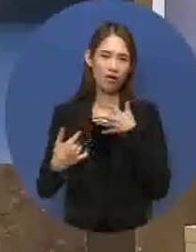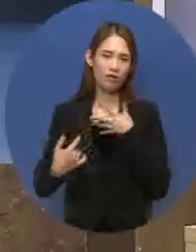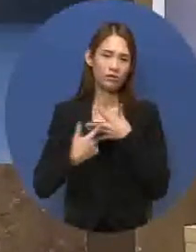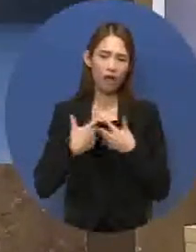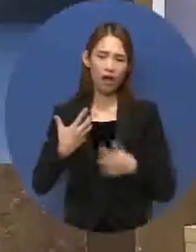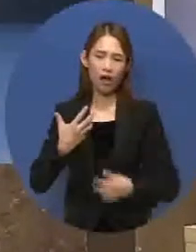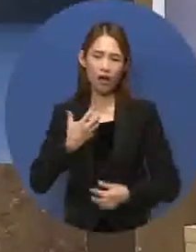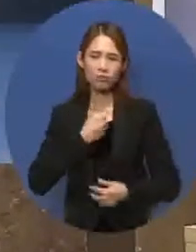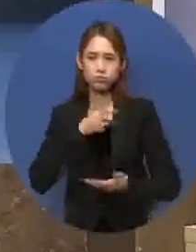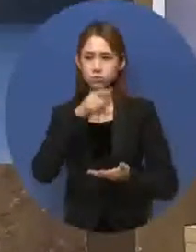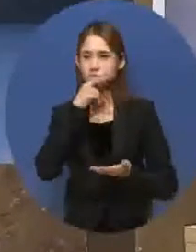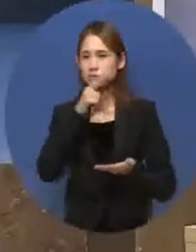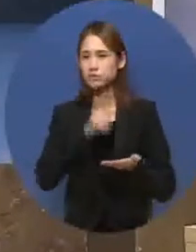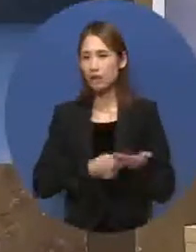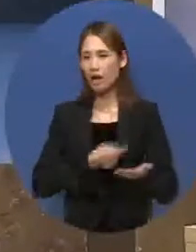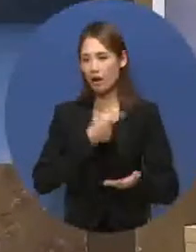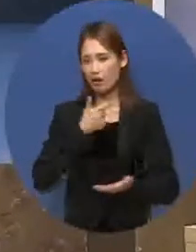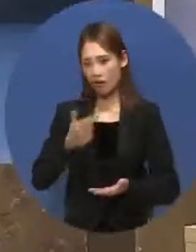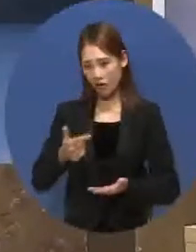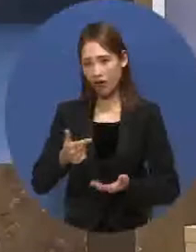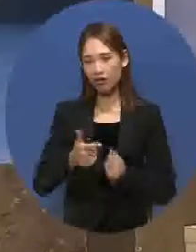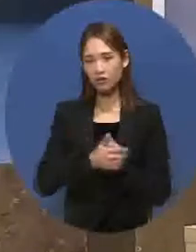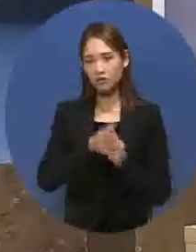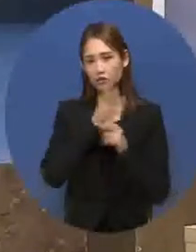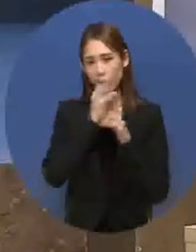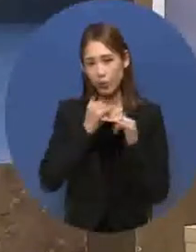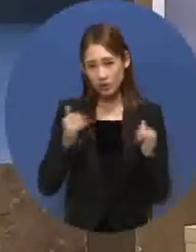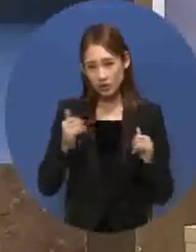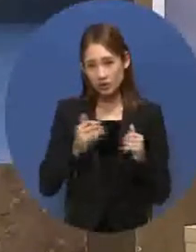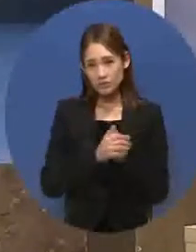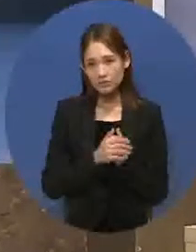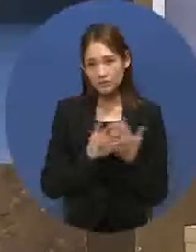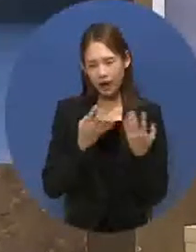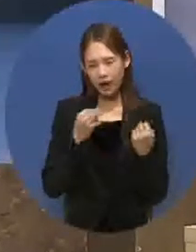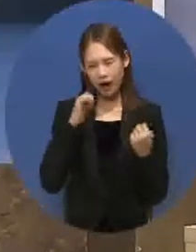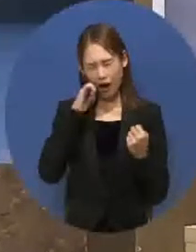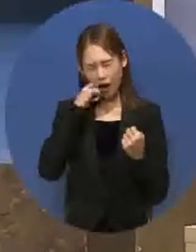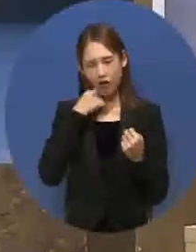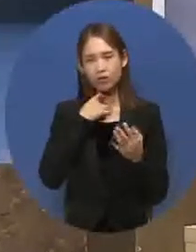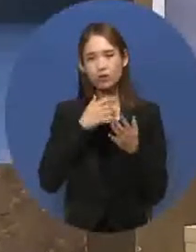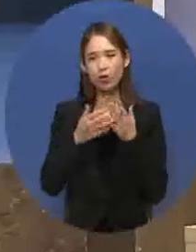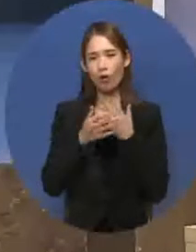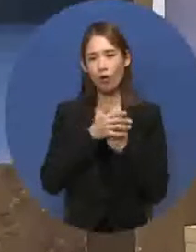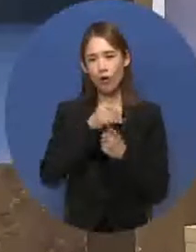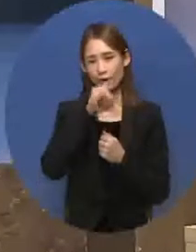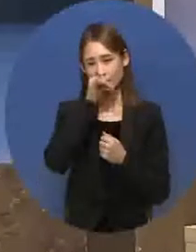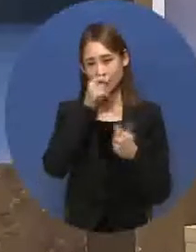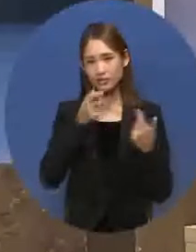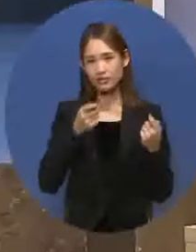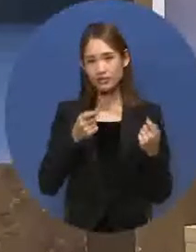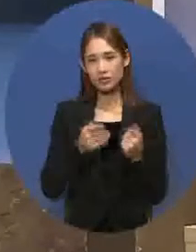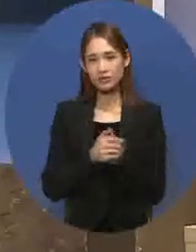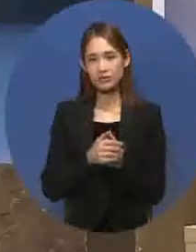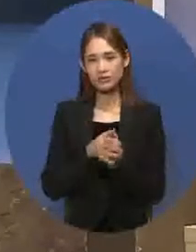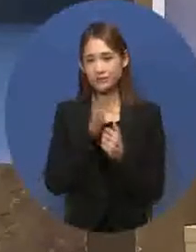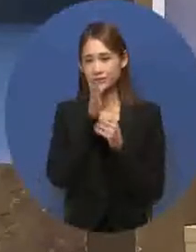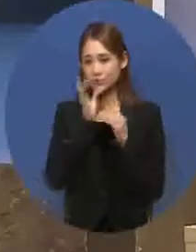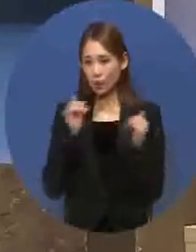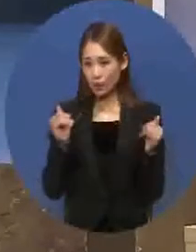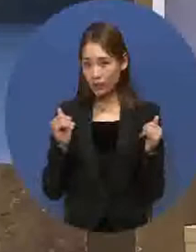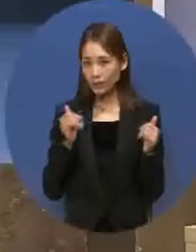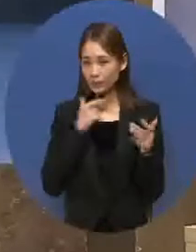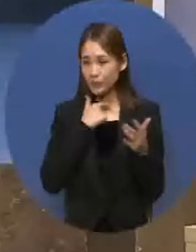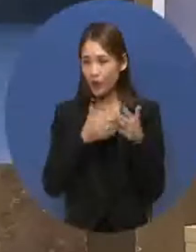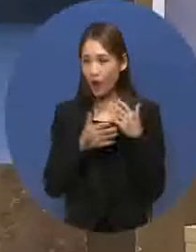입었잖아요. 그렇습니다. 네, 이 코로나19로 인해서 노인분들도 많은 어려움을 겪고 계실 것 같은데 노인분들이